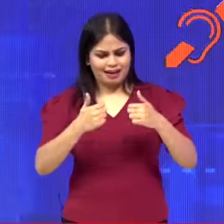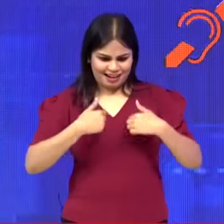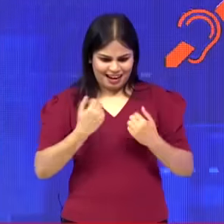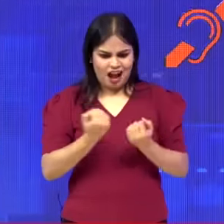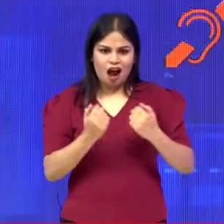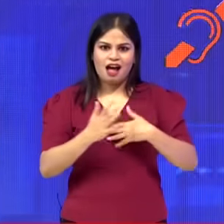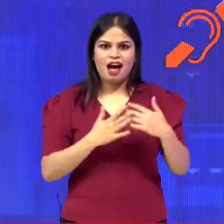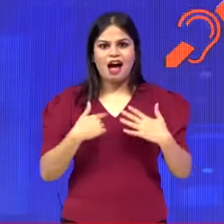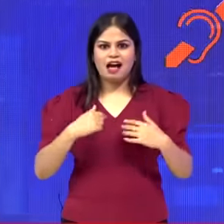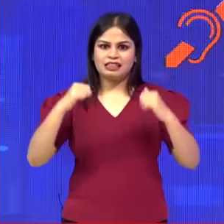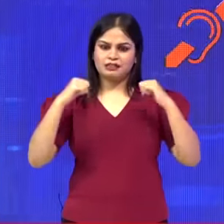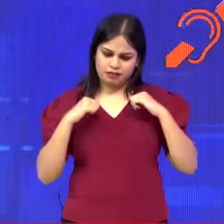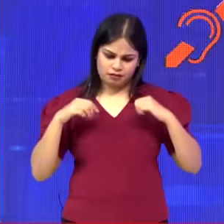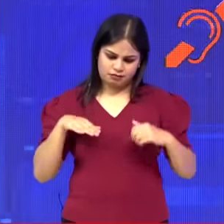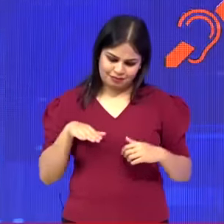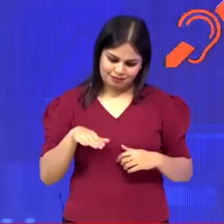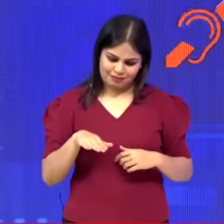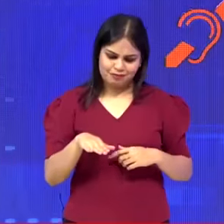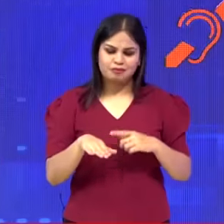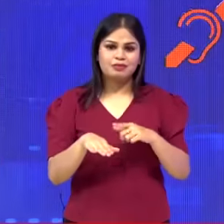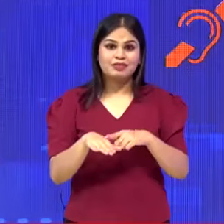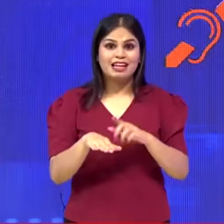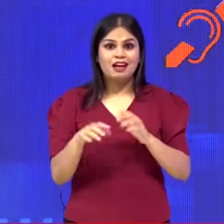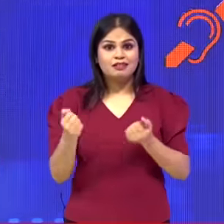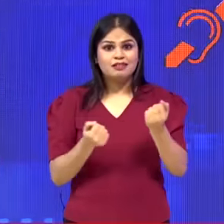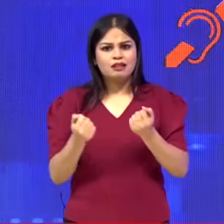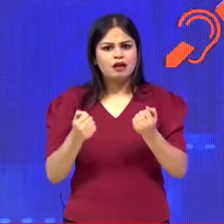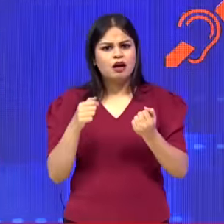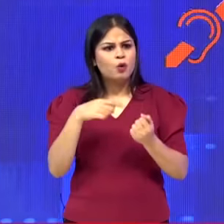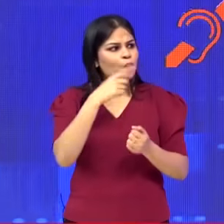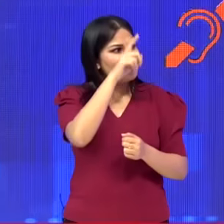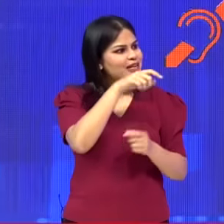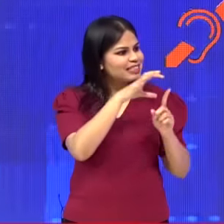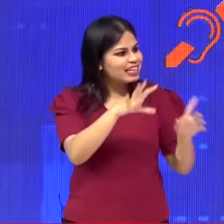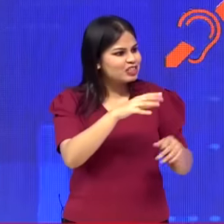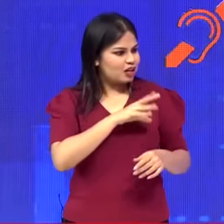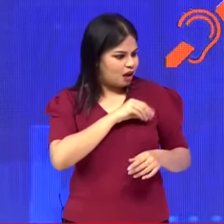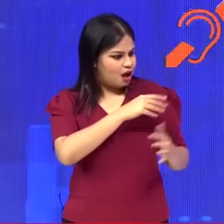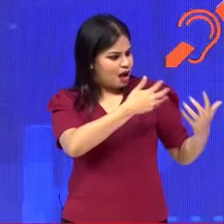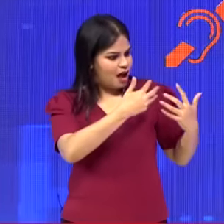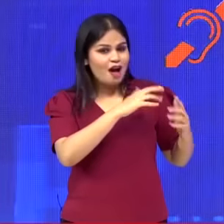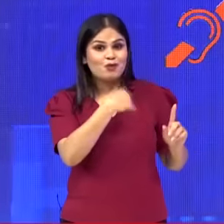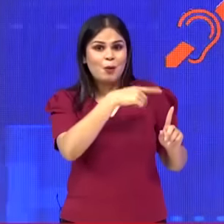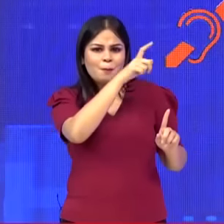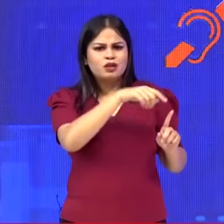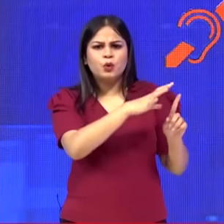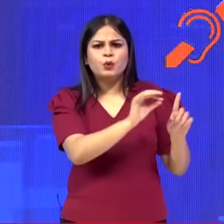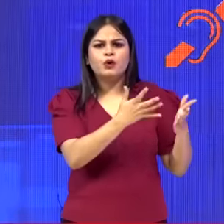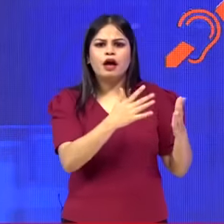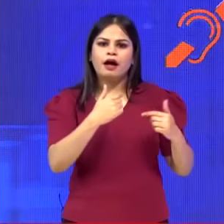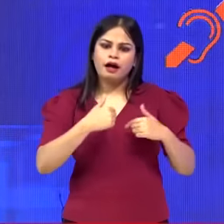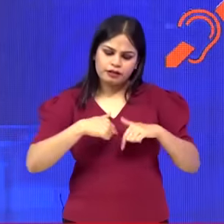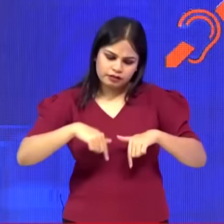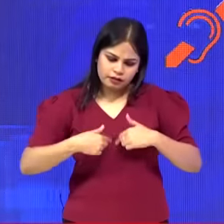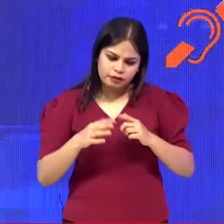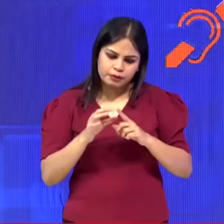ना अपन निकलते हैं, वो जिसका थ्रेट है वो तो कुछ करेगा नहीं, हाँ अपन ही अपना काम कर